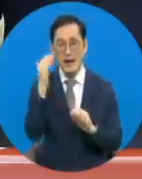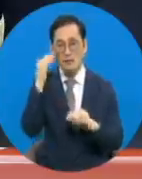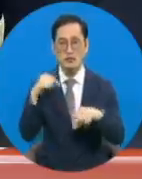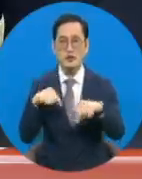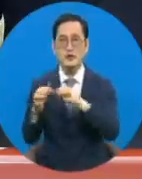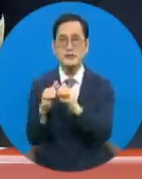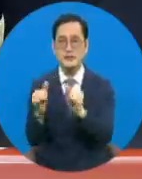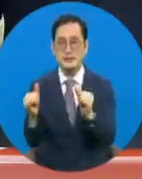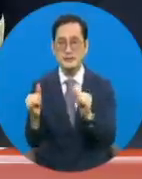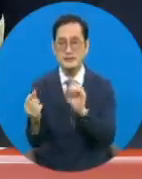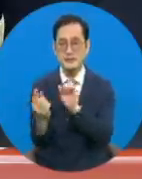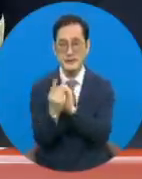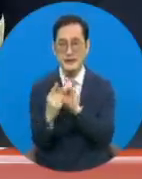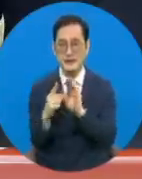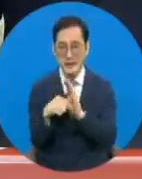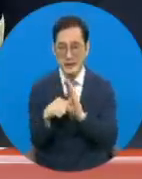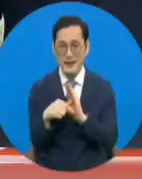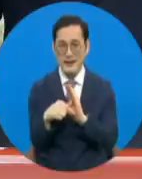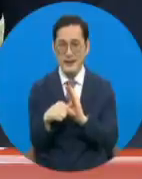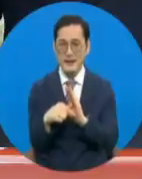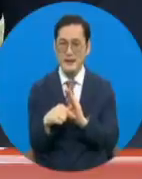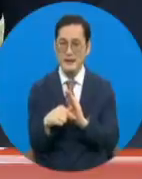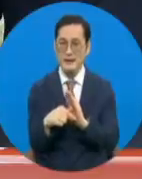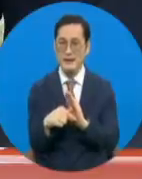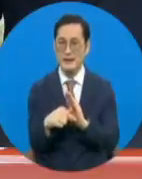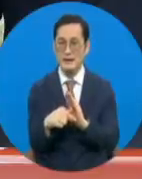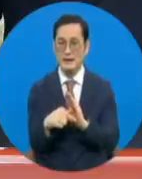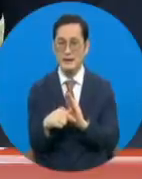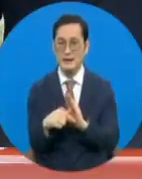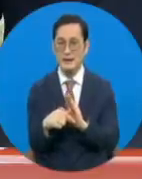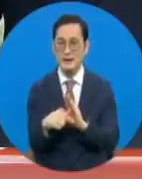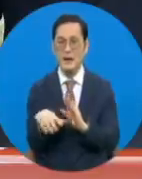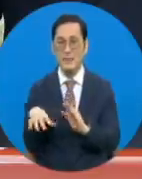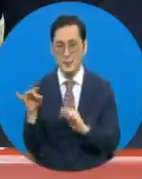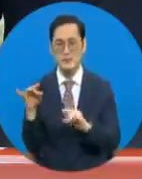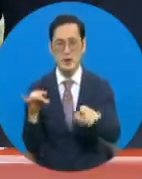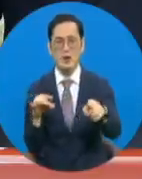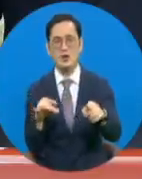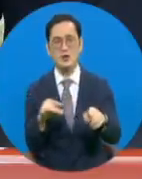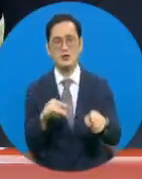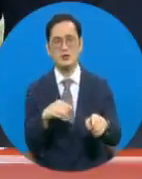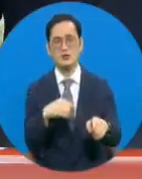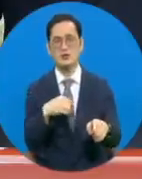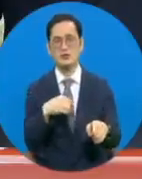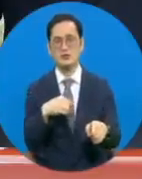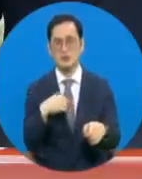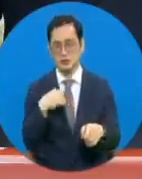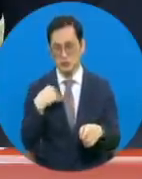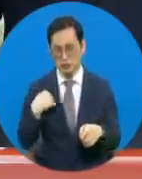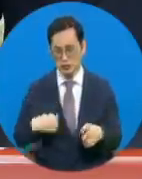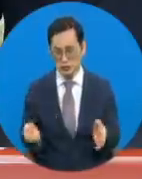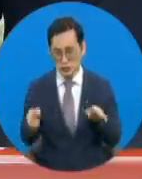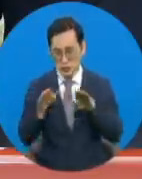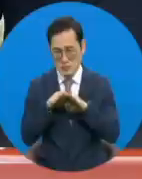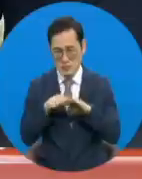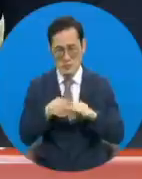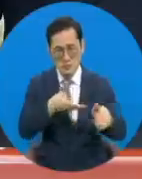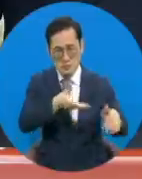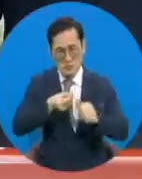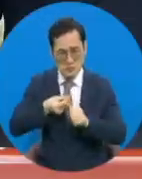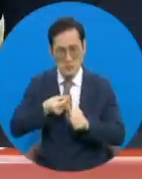여의도 국회의사당 안에 있는 당 대표실이라거나 아니면 뭐 당사를 찾는 경우, 이런 경우는 봤는데 이렇게